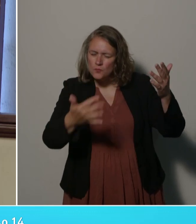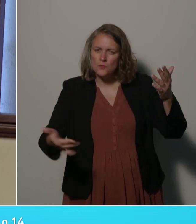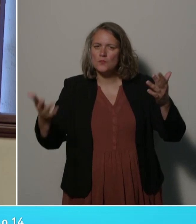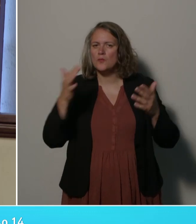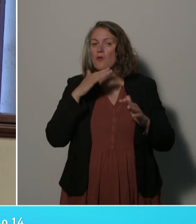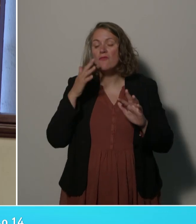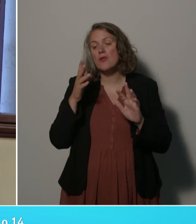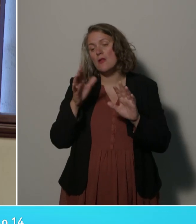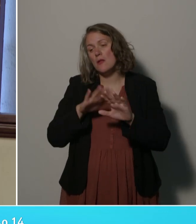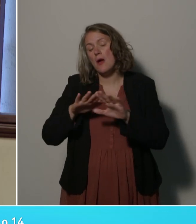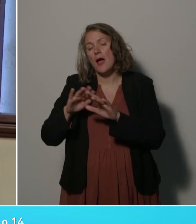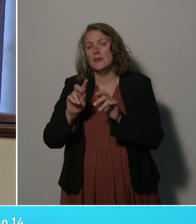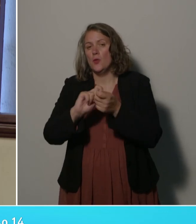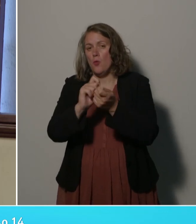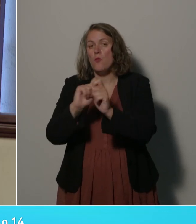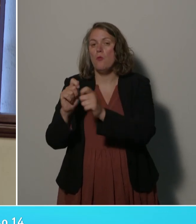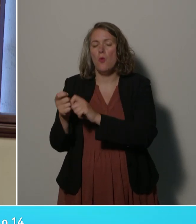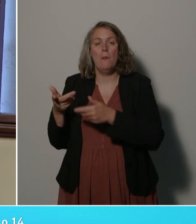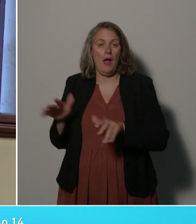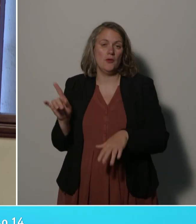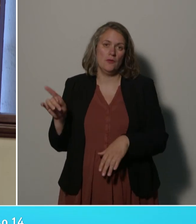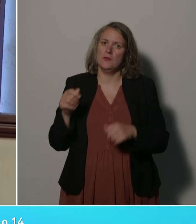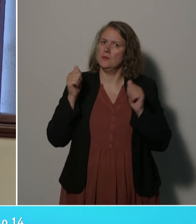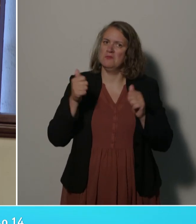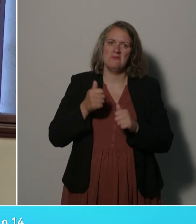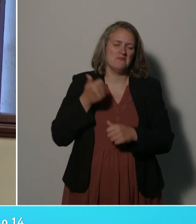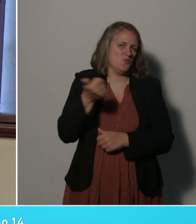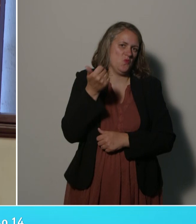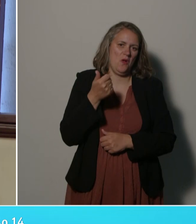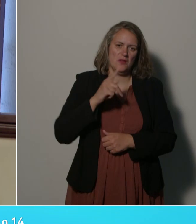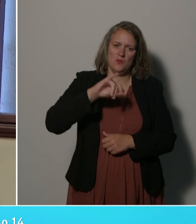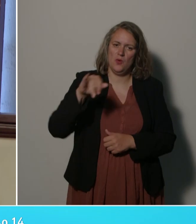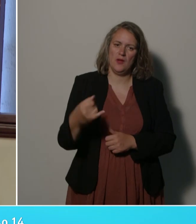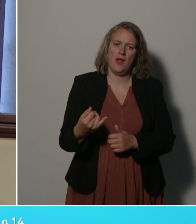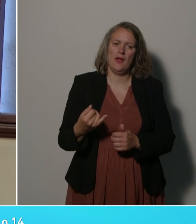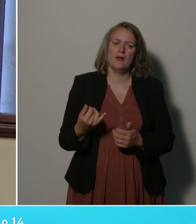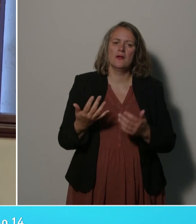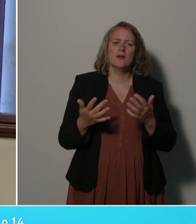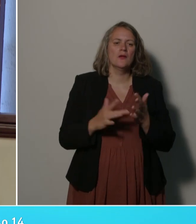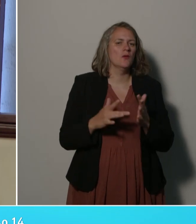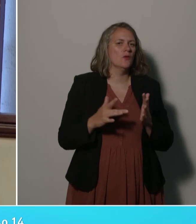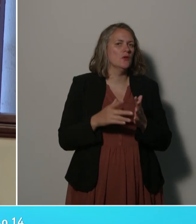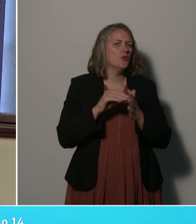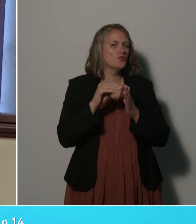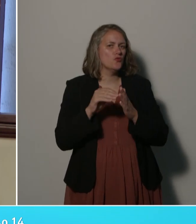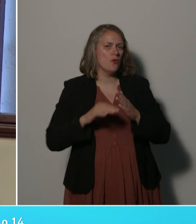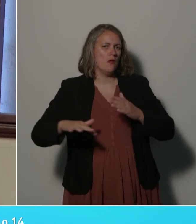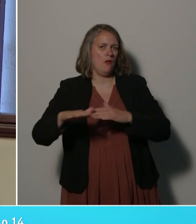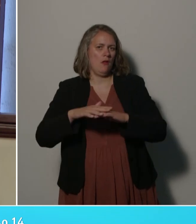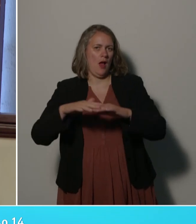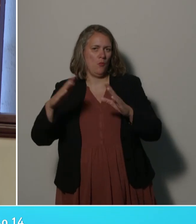vielen Stellen, muss man sagen, das ist eine ganz, ist ein ganz, ganz hervorragendes Projekt, weil es ja auch gerade sich an diesen Schulcampus dort